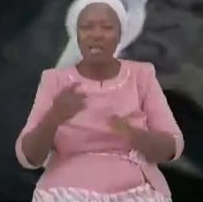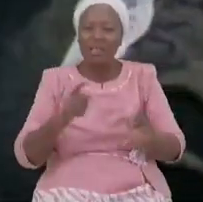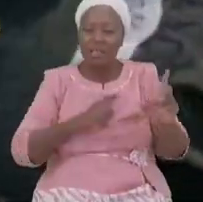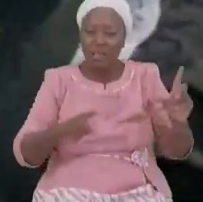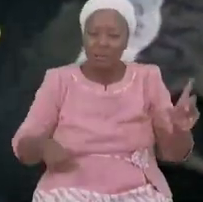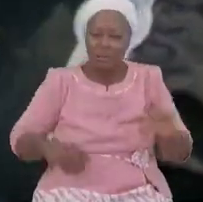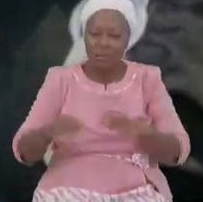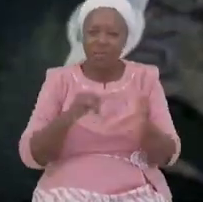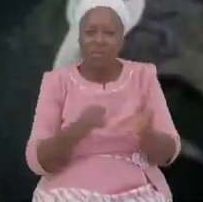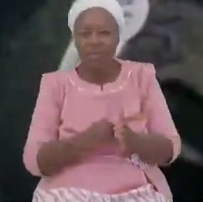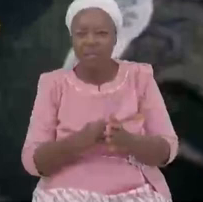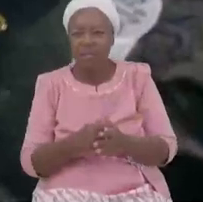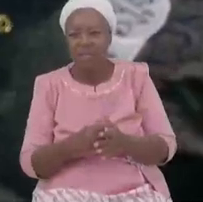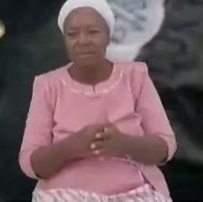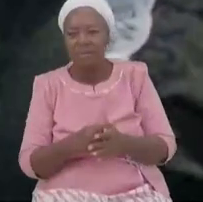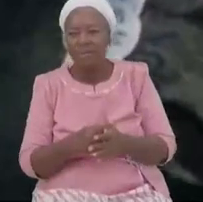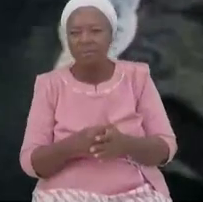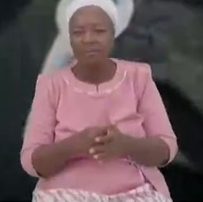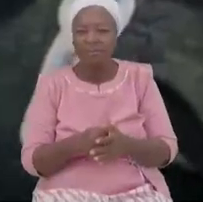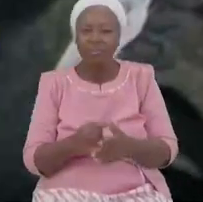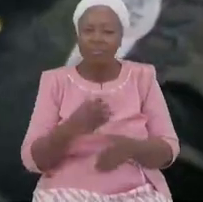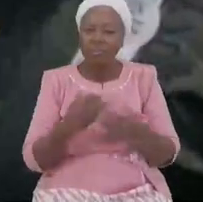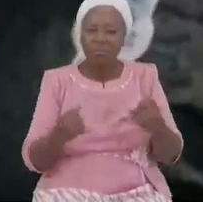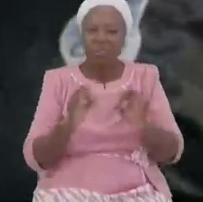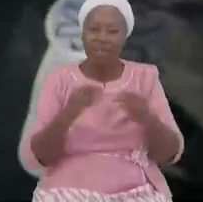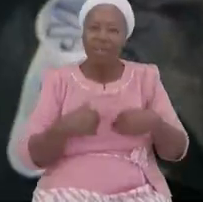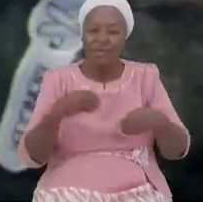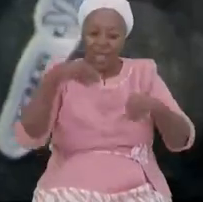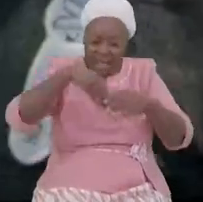fasse. Et si tu es entré dans la nouvelle alliance